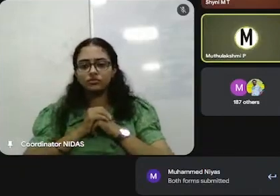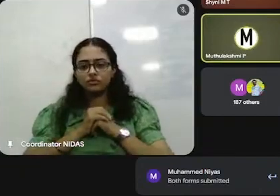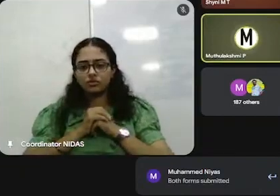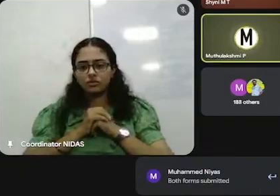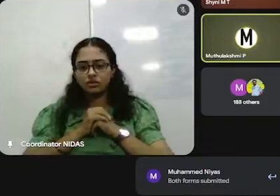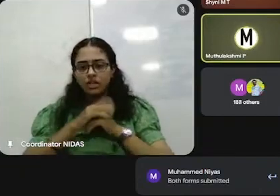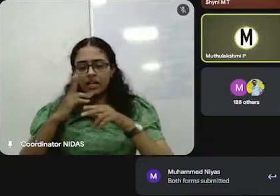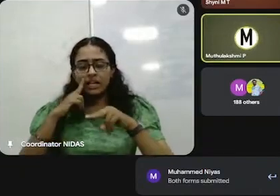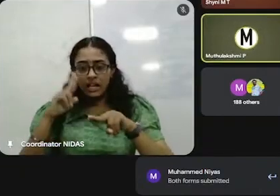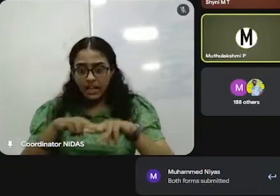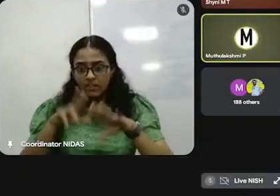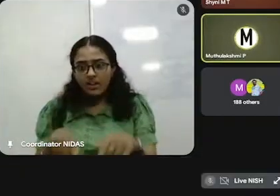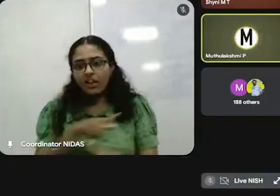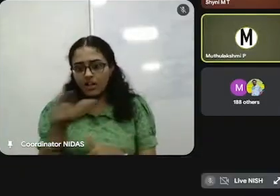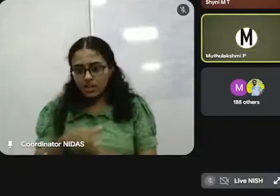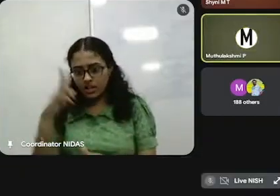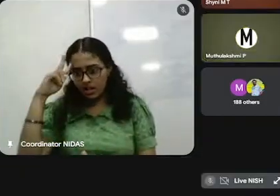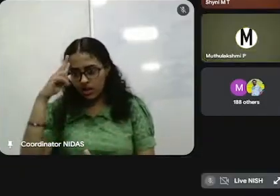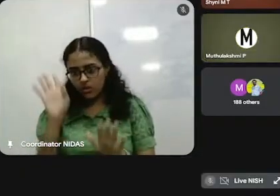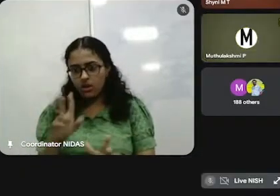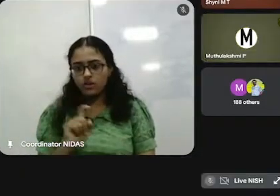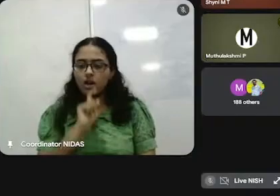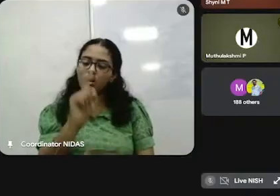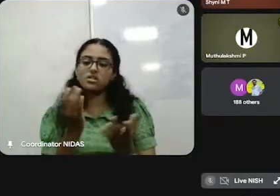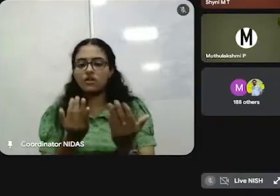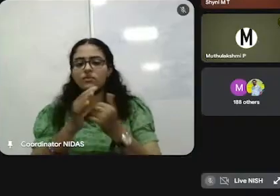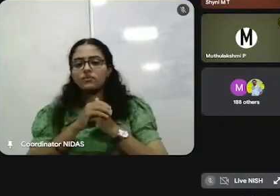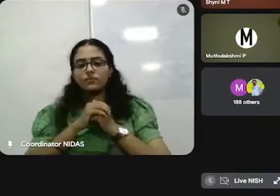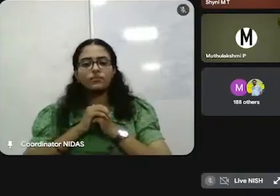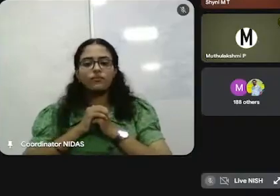you still have questions, you can ask.